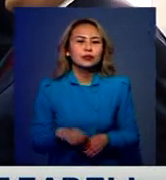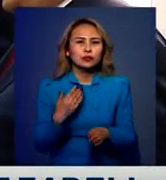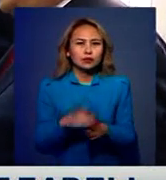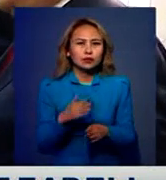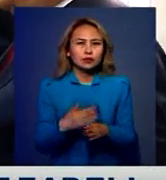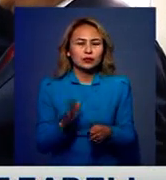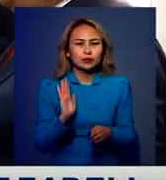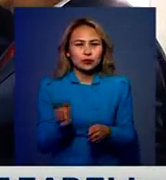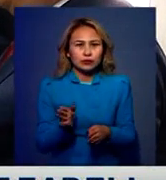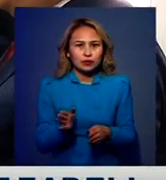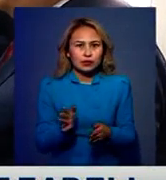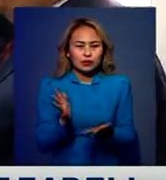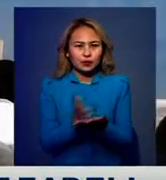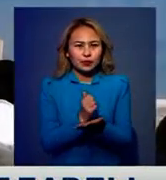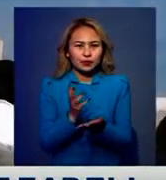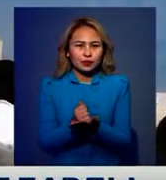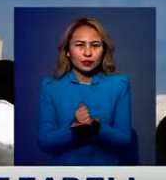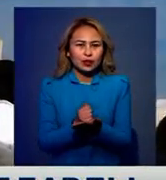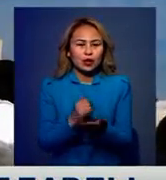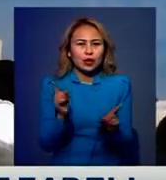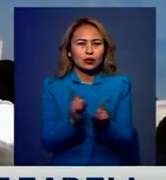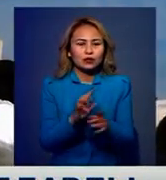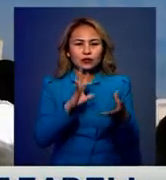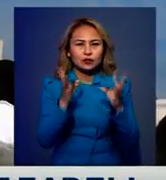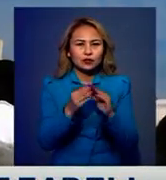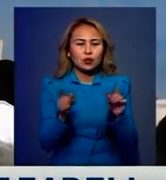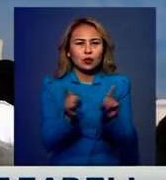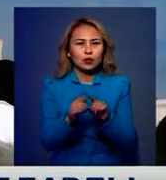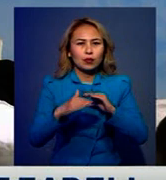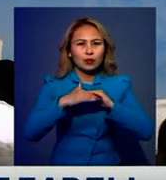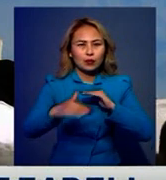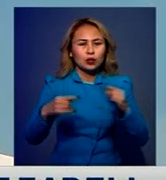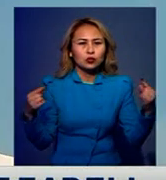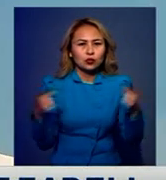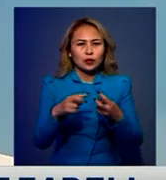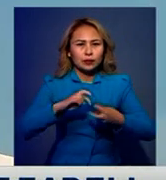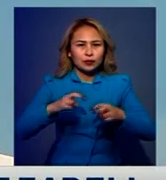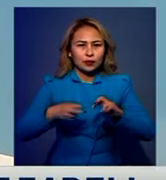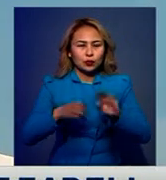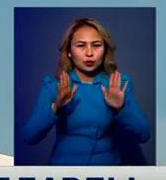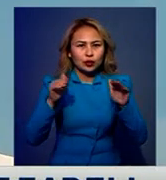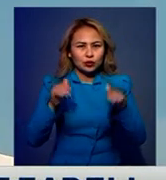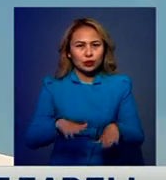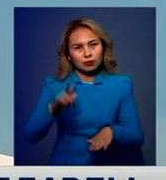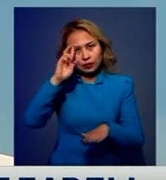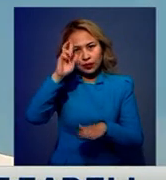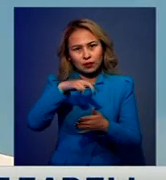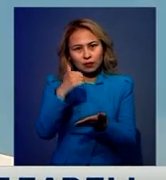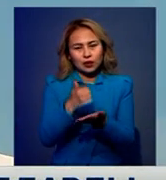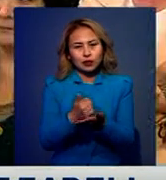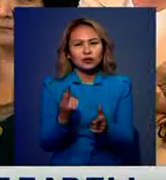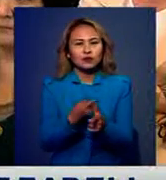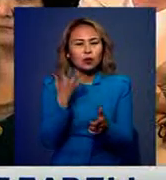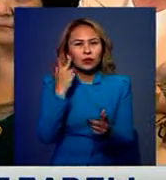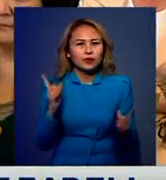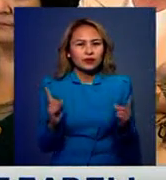Бірте-бірте бұл тізімді ұлғайтамыз. Өрісін кеңейткен өңірде өткір әрі өзекті мәселелері бар. Мемлекет басшысы облыс жұртымен